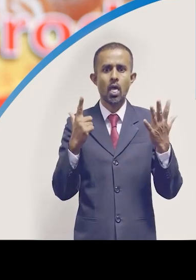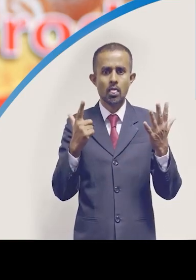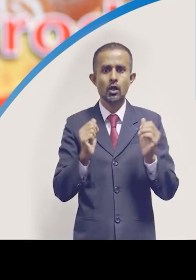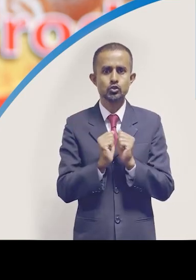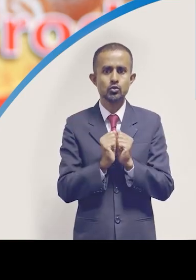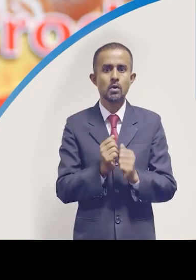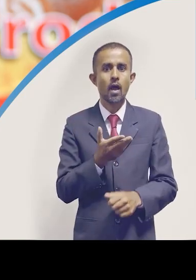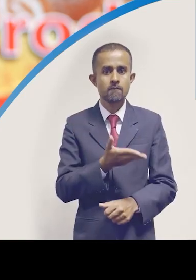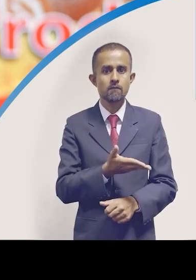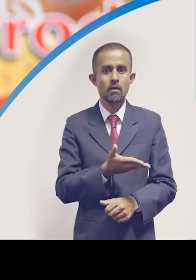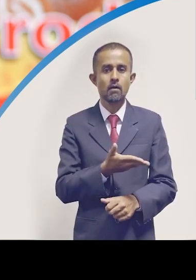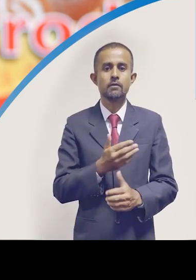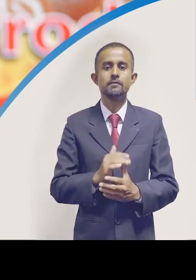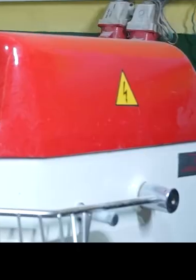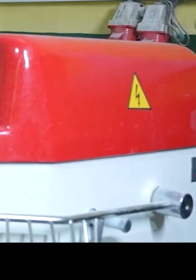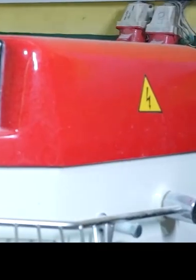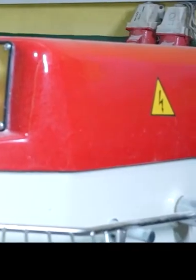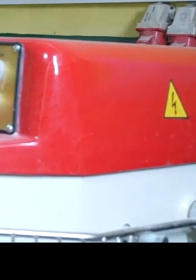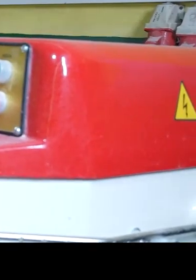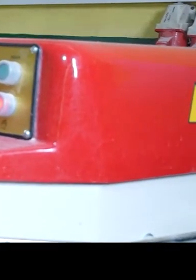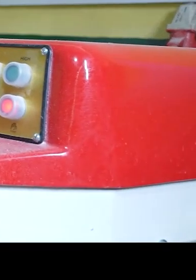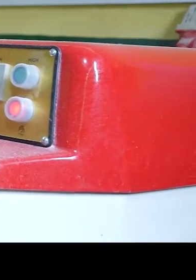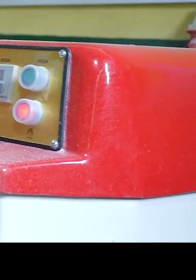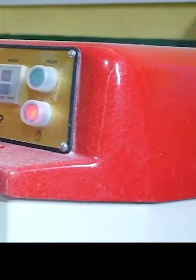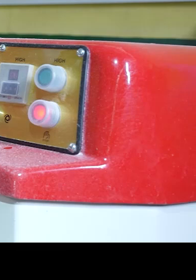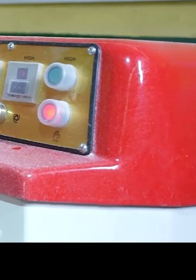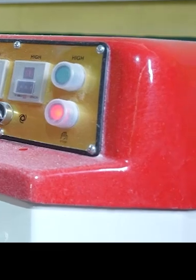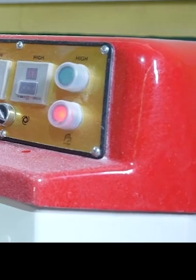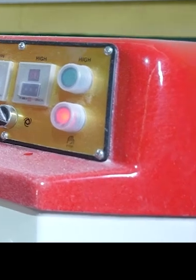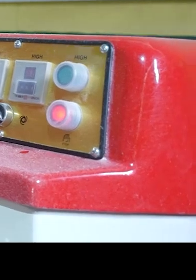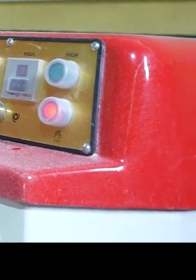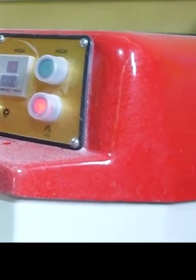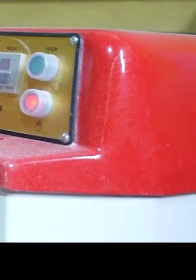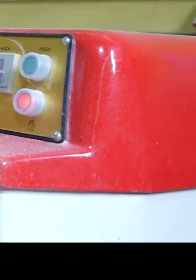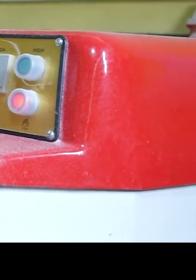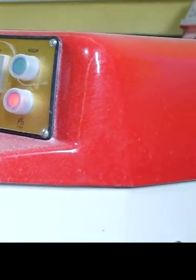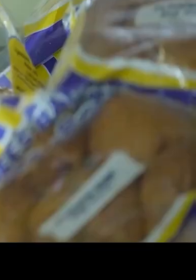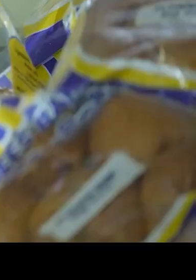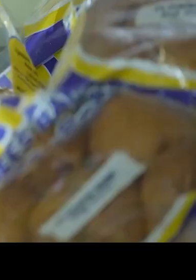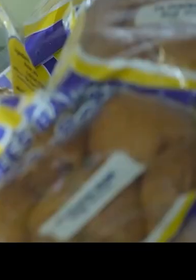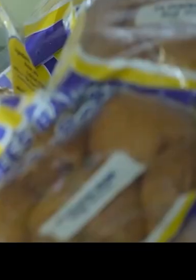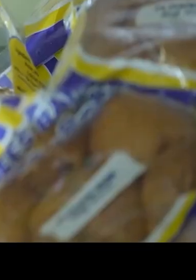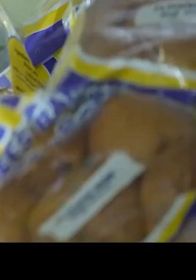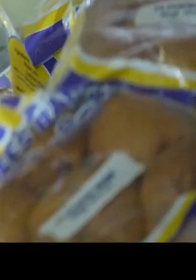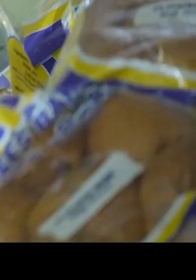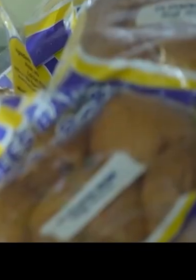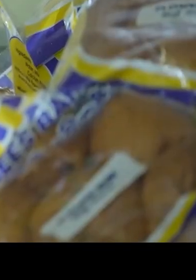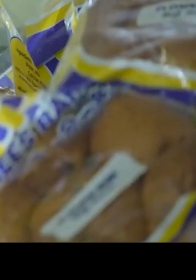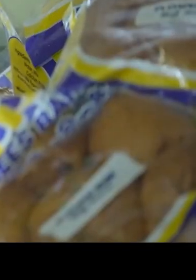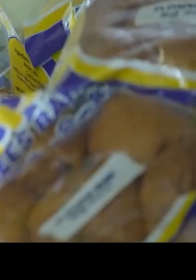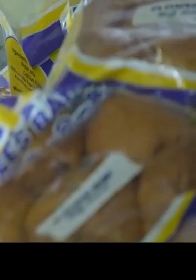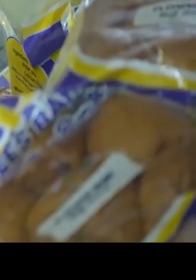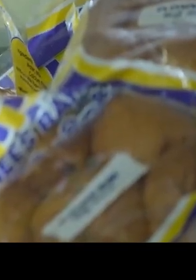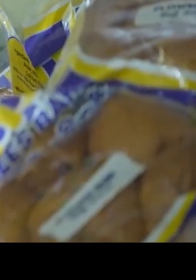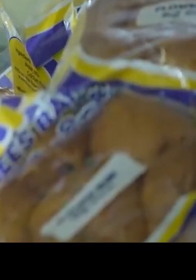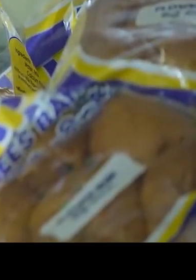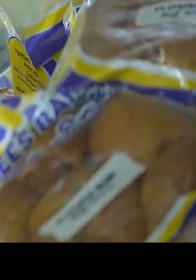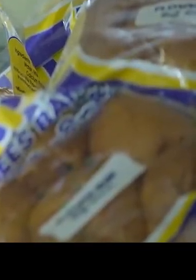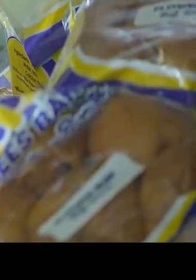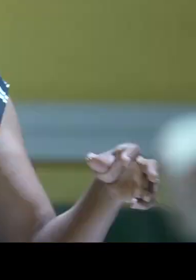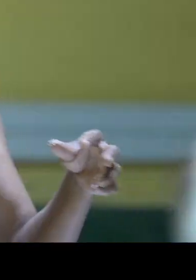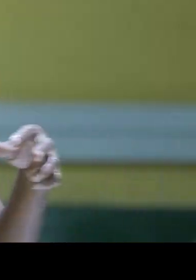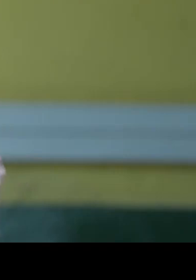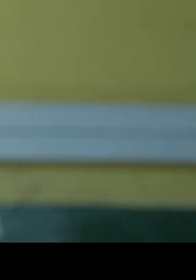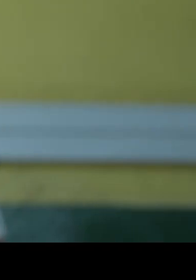සේවක 70ක් පමණ සේවය දෙනවා. බේකරිය තුල දර්ශනයකි. තුසිත මහතා යන්ත්‍රයක් පරීක්ෂා කරයි. අනෙක්